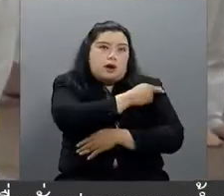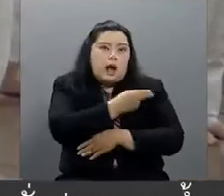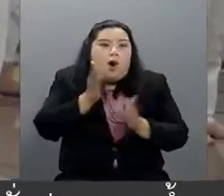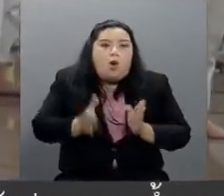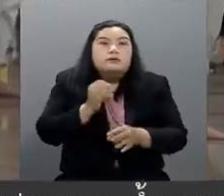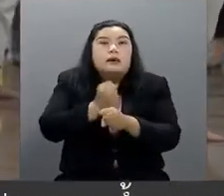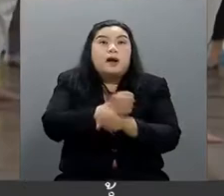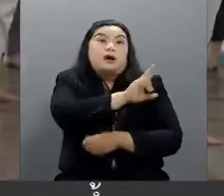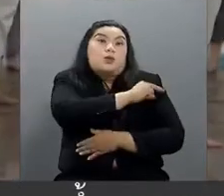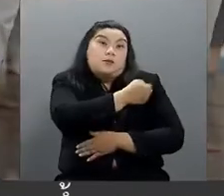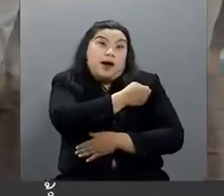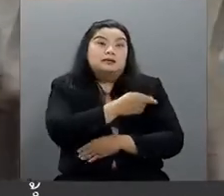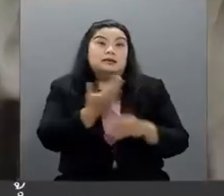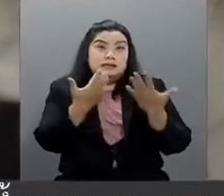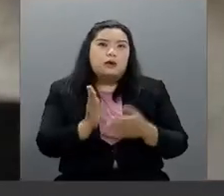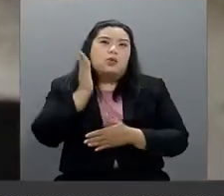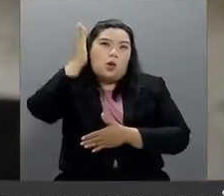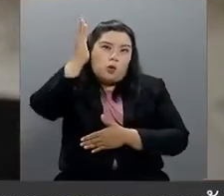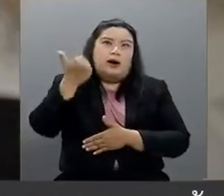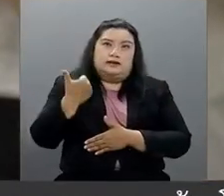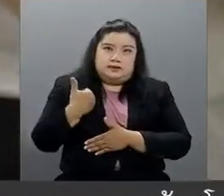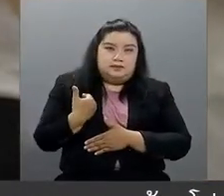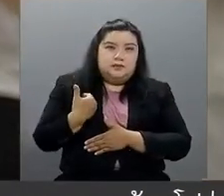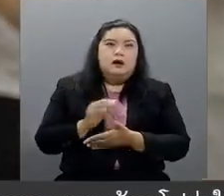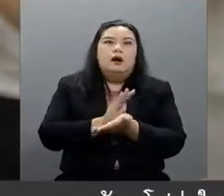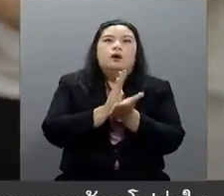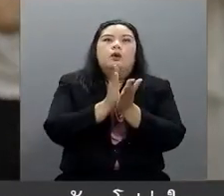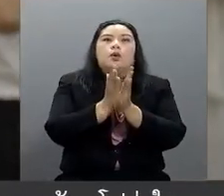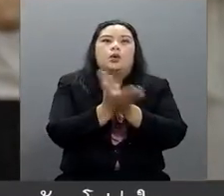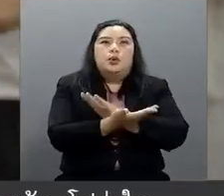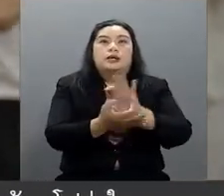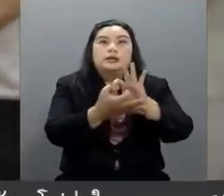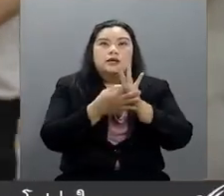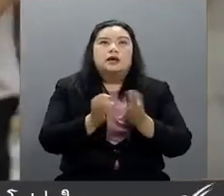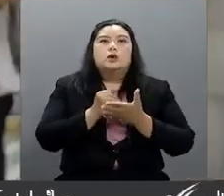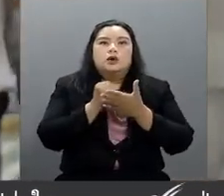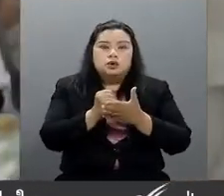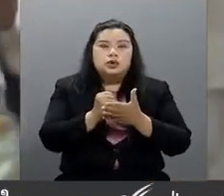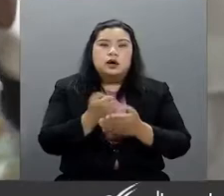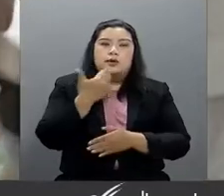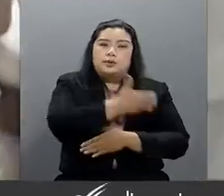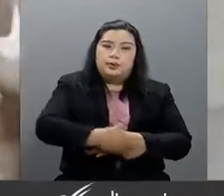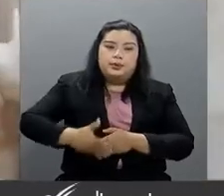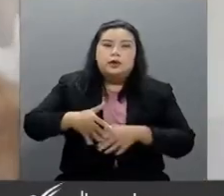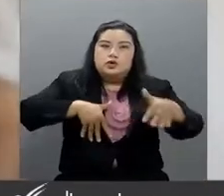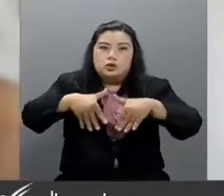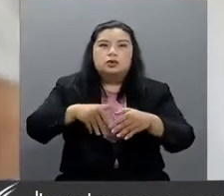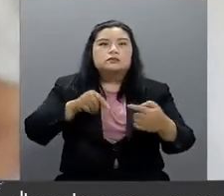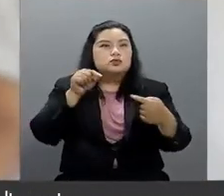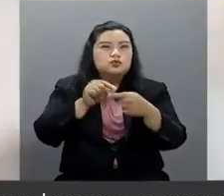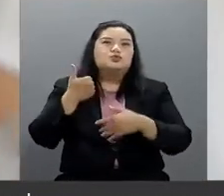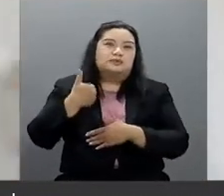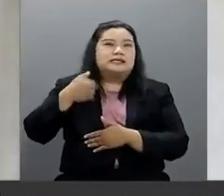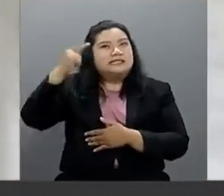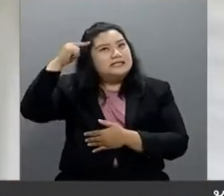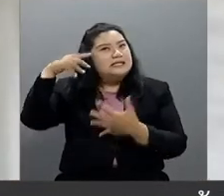ะมีการต่อยอดพัฒนาเป็นหลักสูตรต้นแบบในการเสริมสร้างสุขภาพจิตสำหรับประชาชนทั่วไปรวมถึงเปิดบริการให้คำป